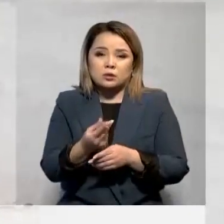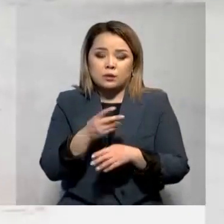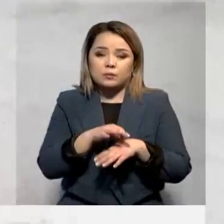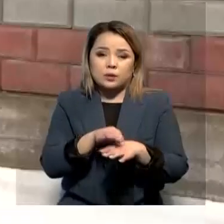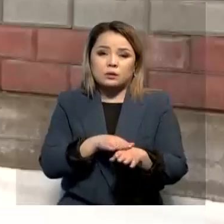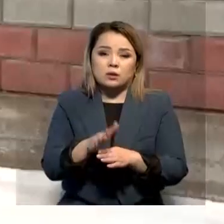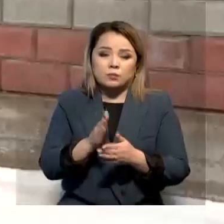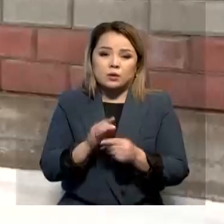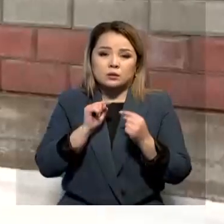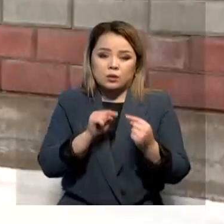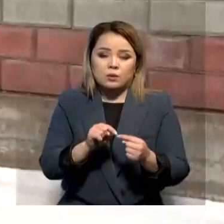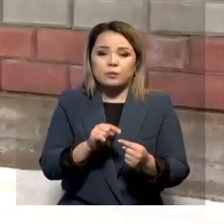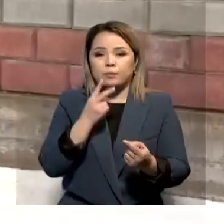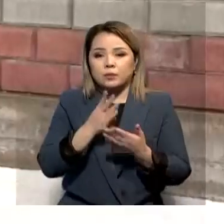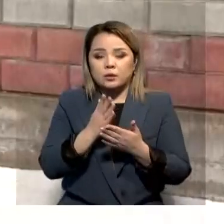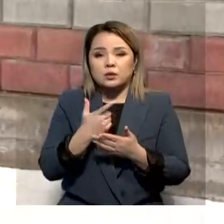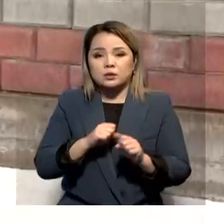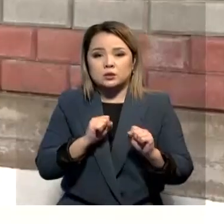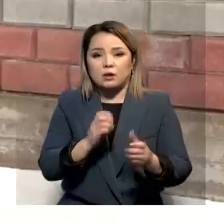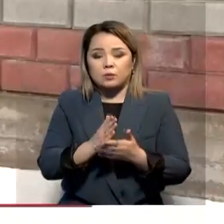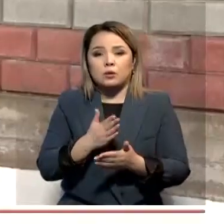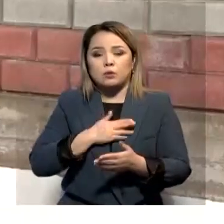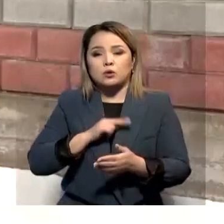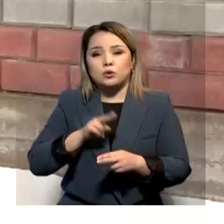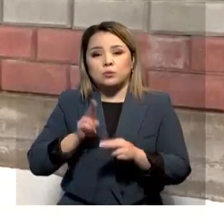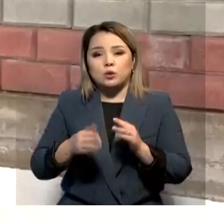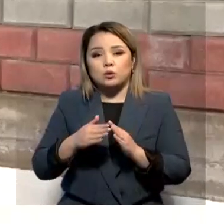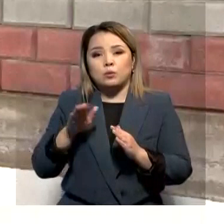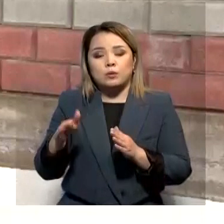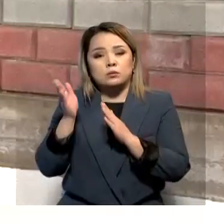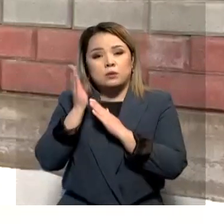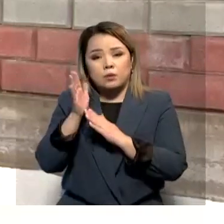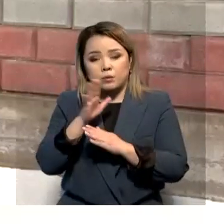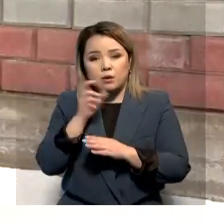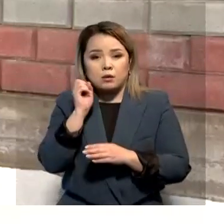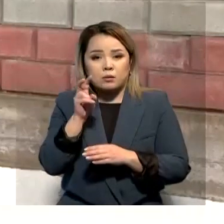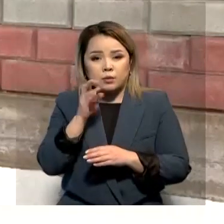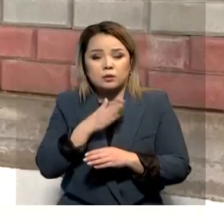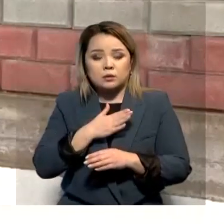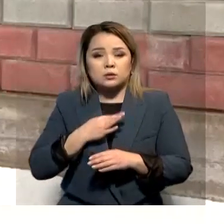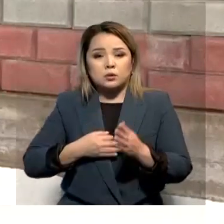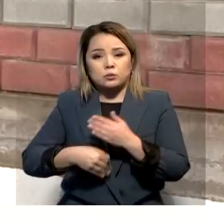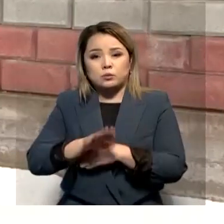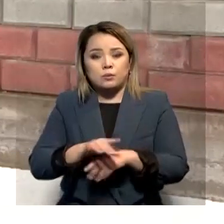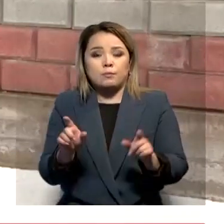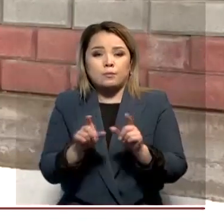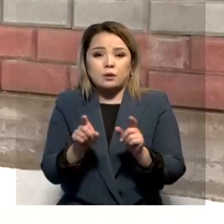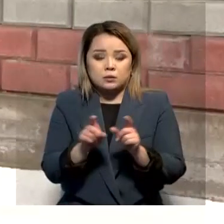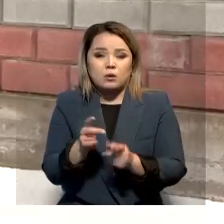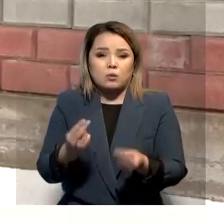салдырыпты. Мен қазір жұмыстан келіп ұйықтап жатқанмын әбеттің кезінде. Бұл сол магазинге барамын деп кеткен, ойнап